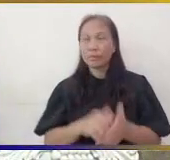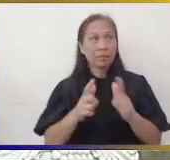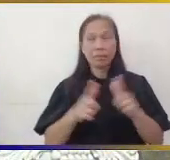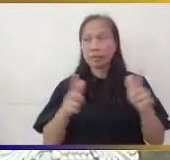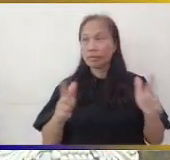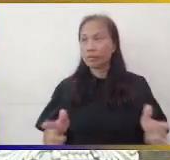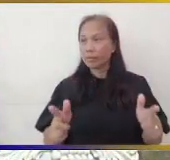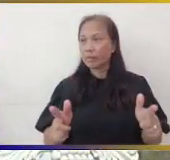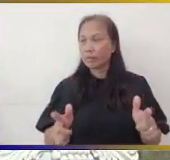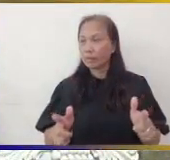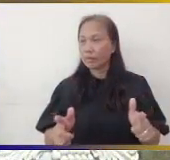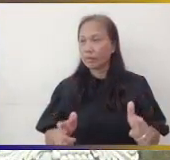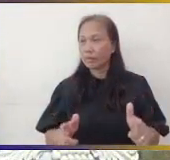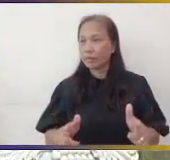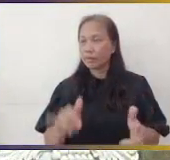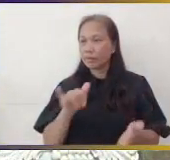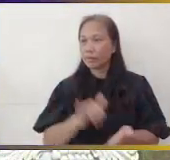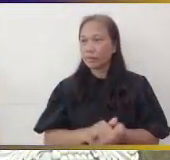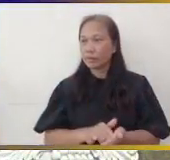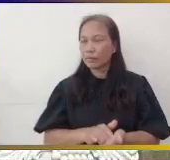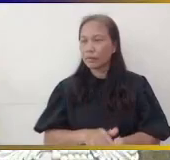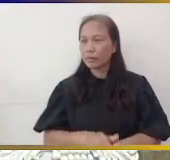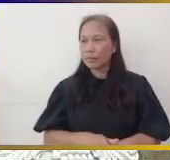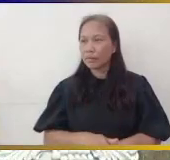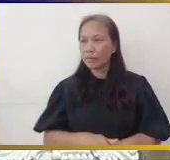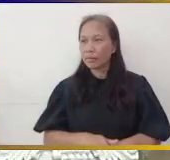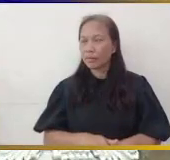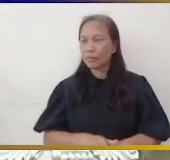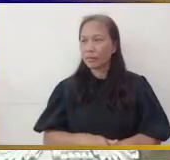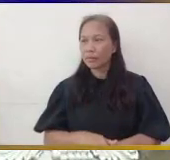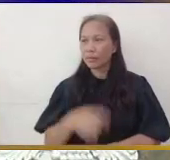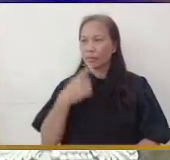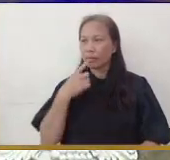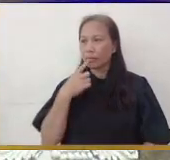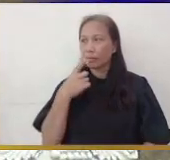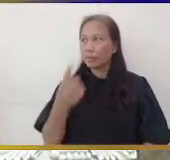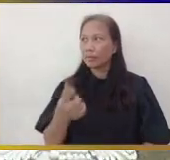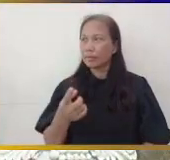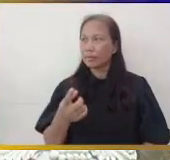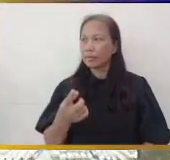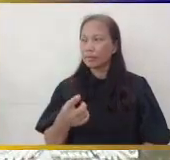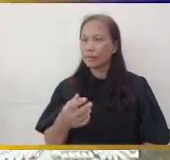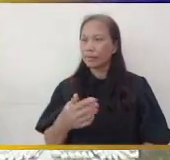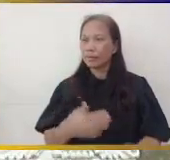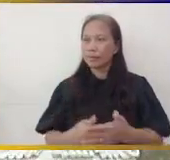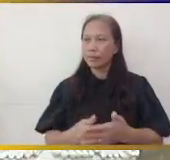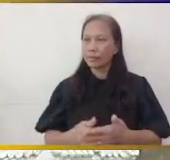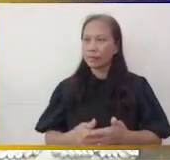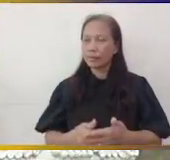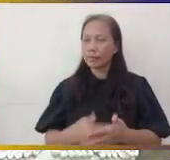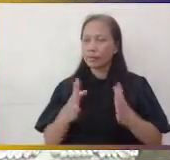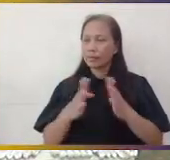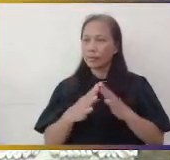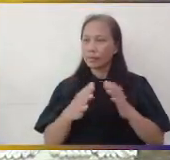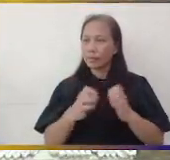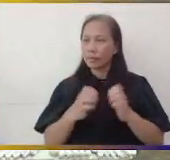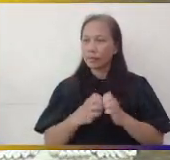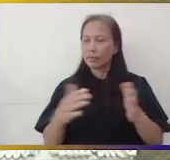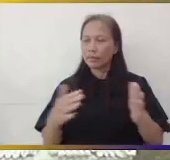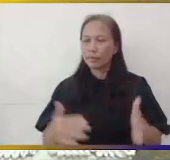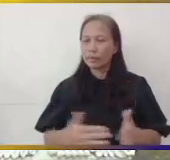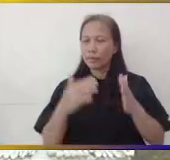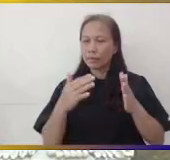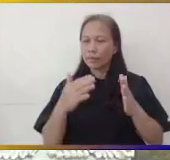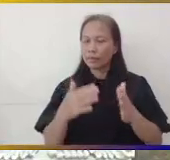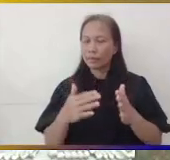pag-pag this time siya po ay nagsalita mga kapatid pagdating din po even against he